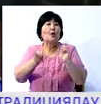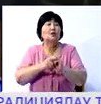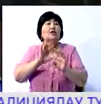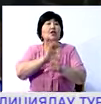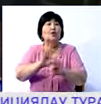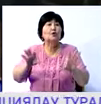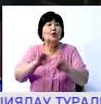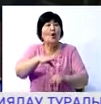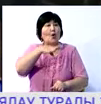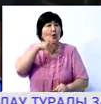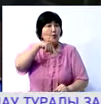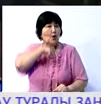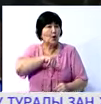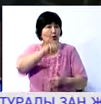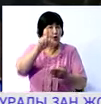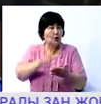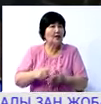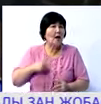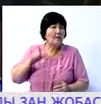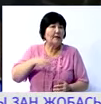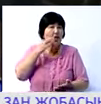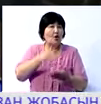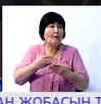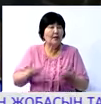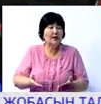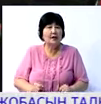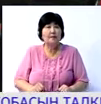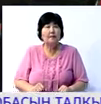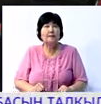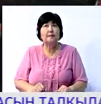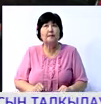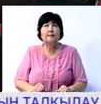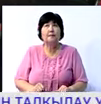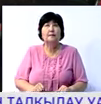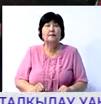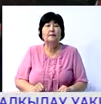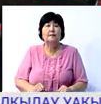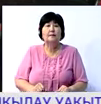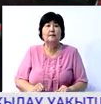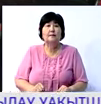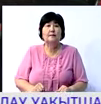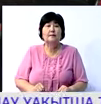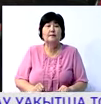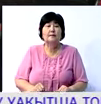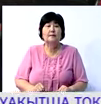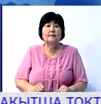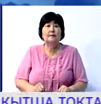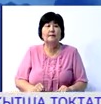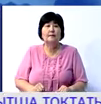түсіндірілді. Көпшіліктің көкейіндегі сұрақтарға мамандар жауап берді. Тажмұрат Әлжан, Талғат Әлменов, Досхан Сәтбай, Қызылорда